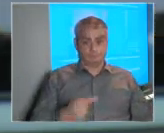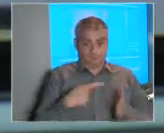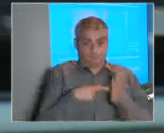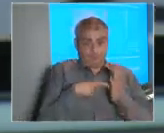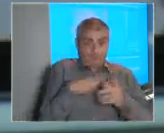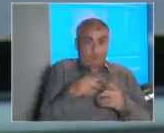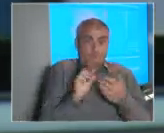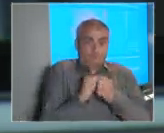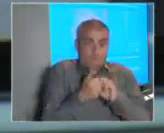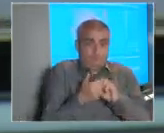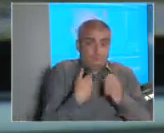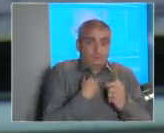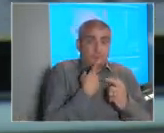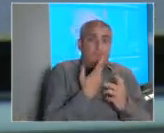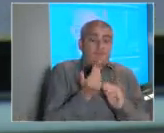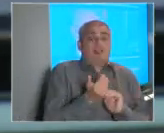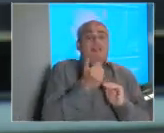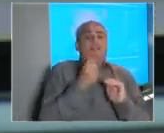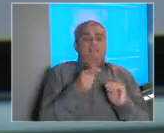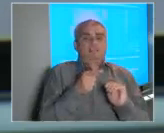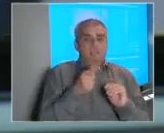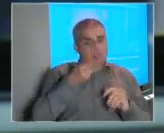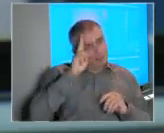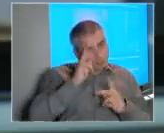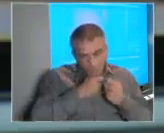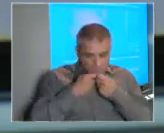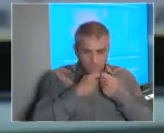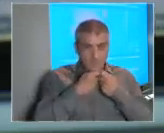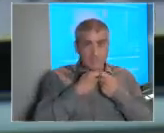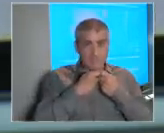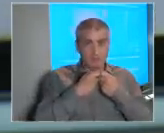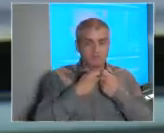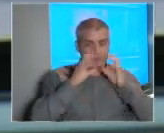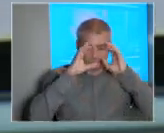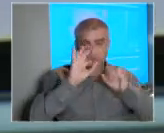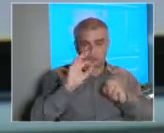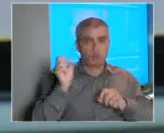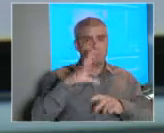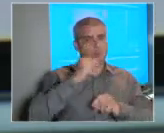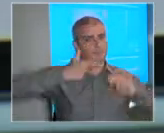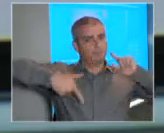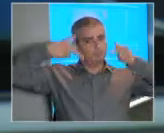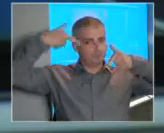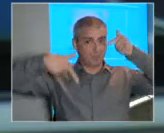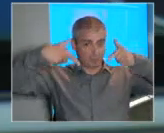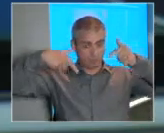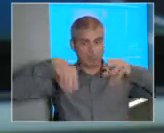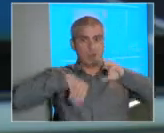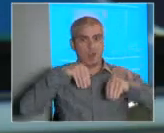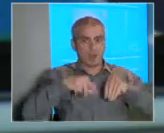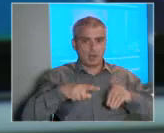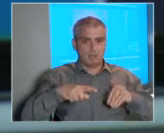בעקבות זה, או נאמר אפילו קדם לזה, הליכוד התארגן והמשקיפים שלו באו עם מצלמות